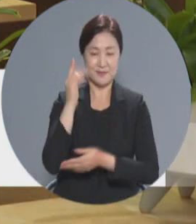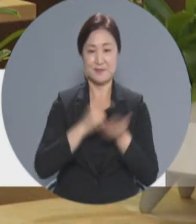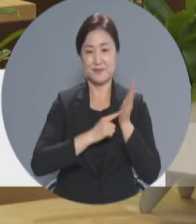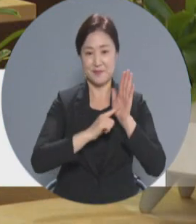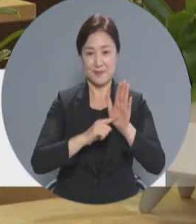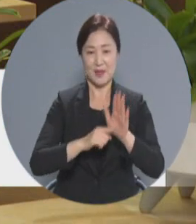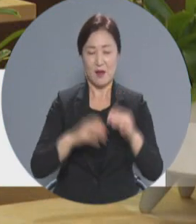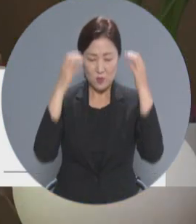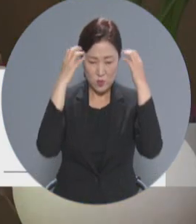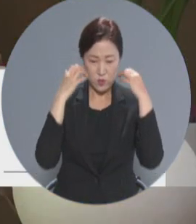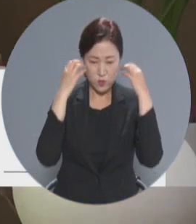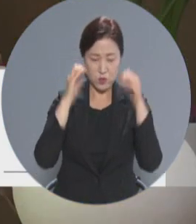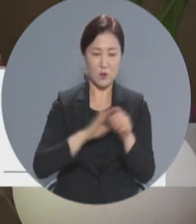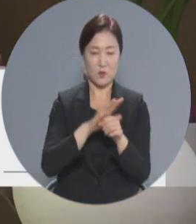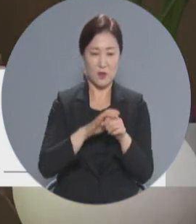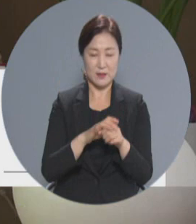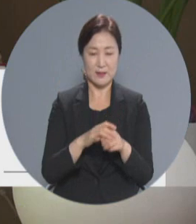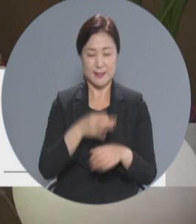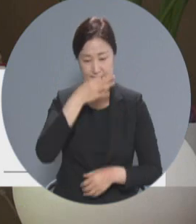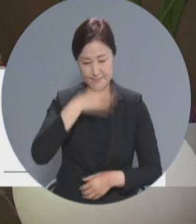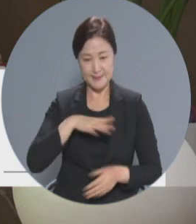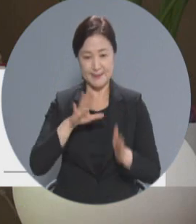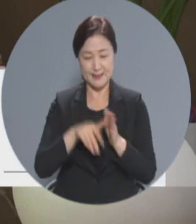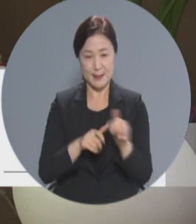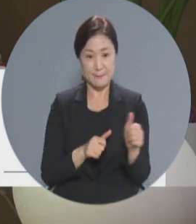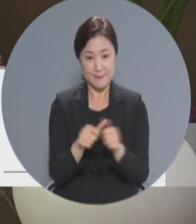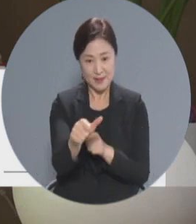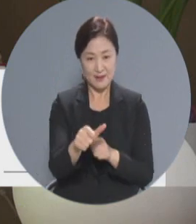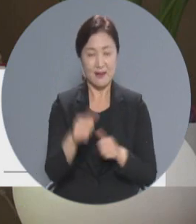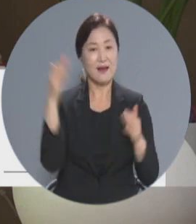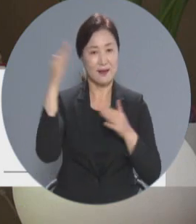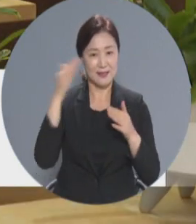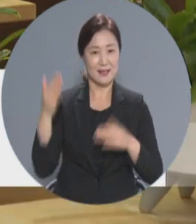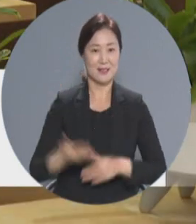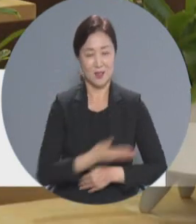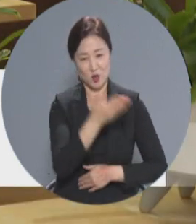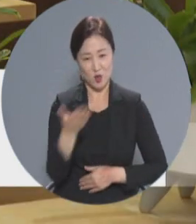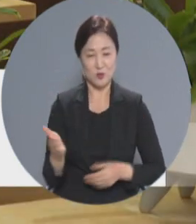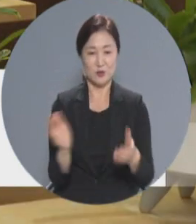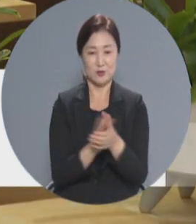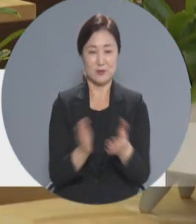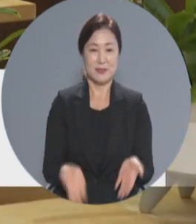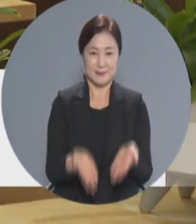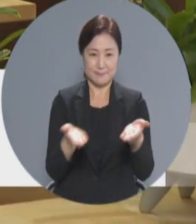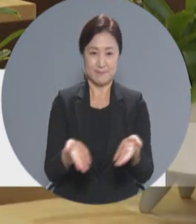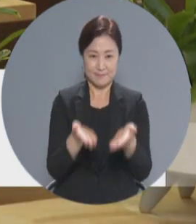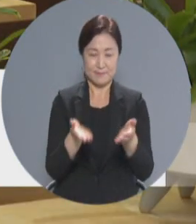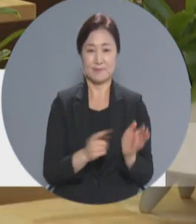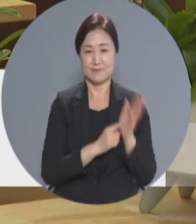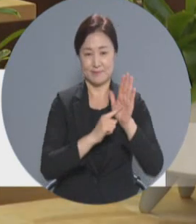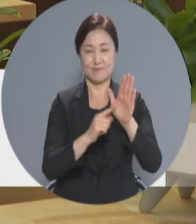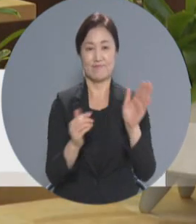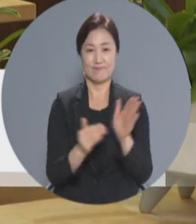무더위와 코로나 속에도 힘든 시간을 이겨내고 있는 수험생들에게 응원의 박수를 보낸다고 전했습니다.